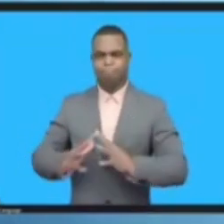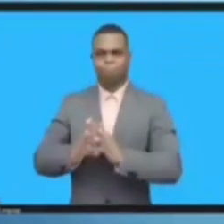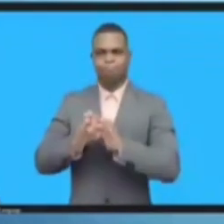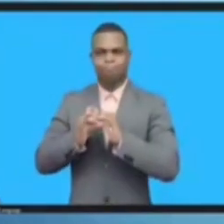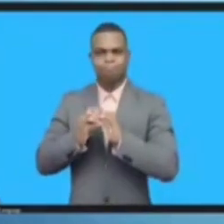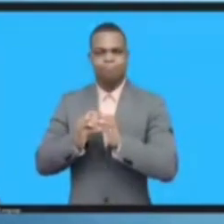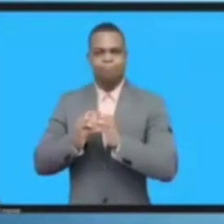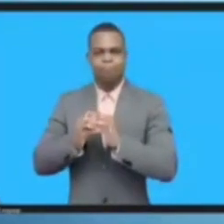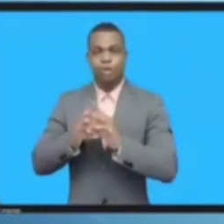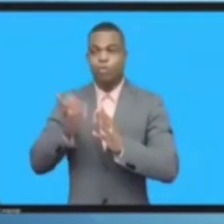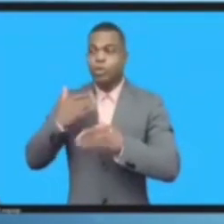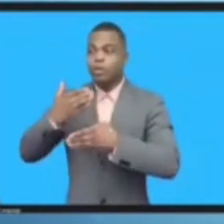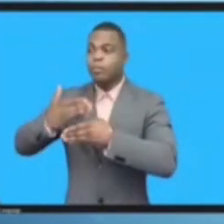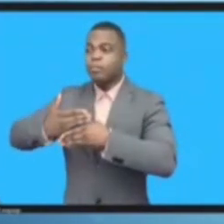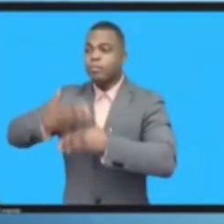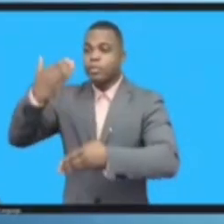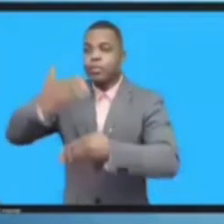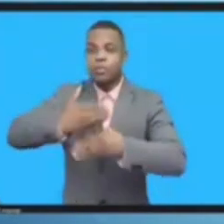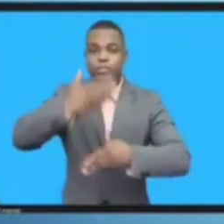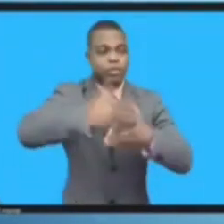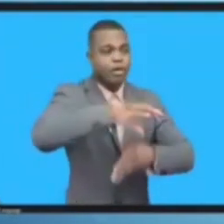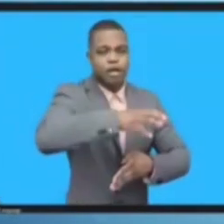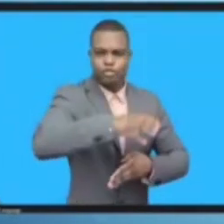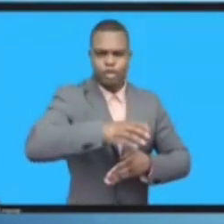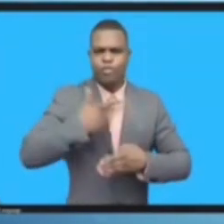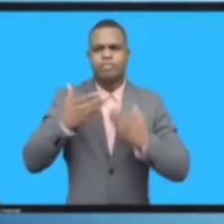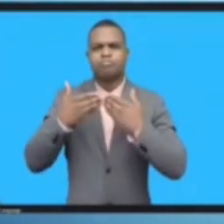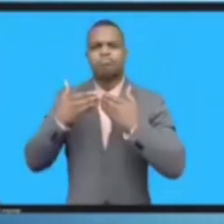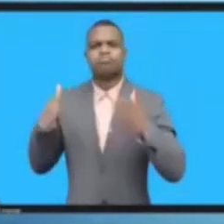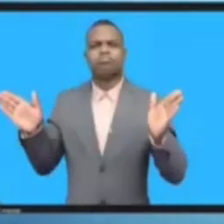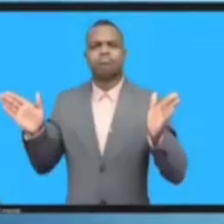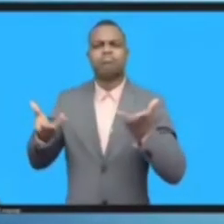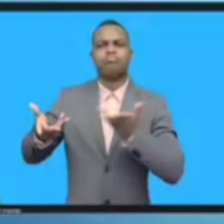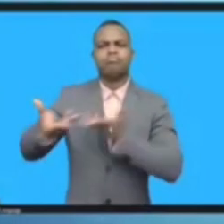normes communes nous